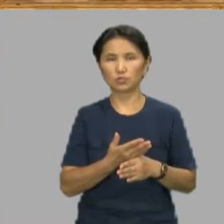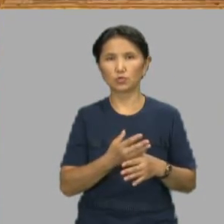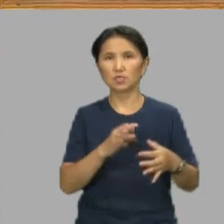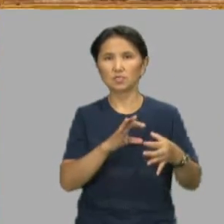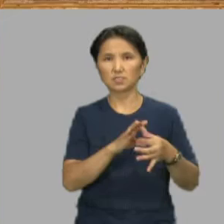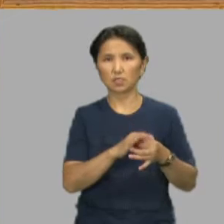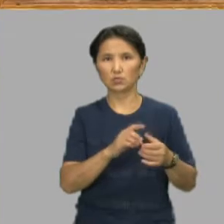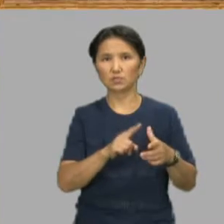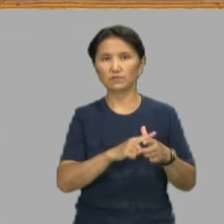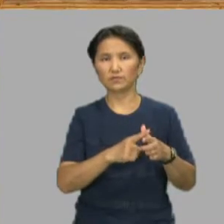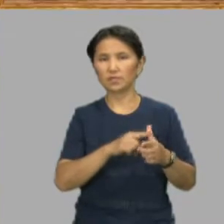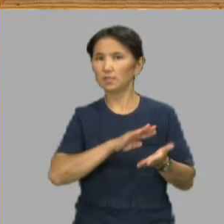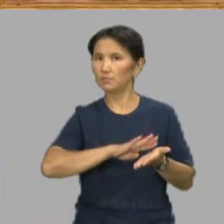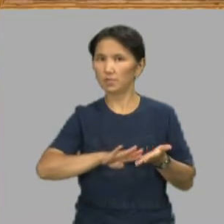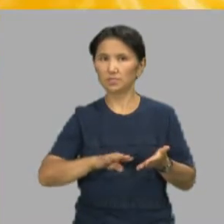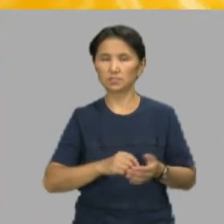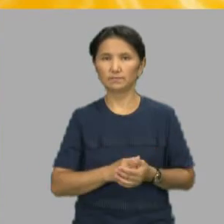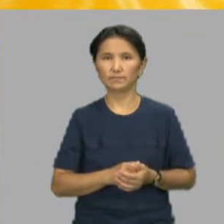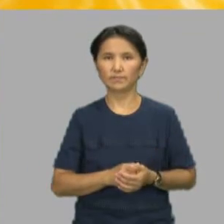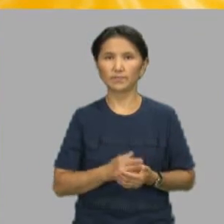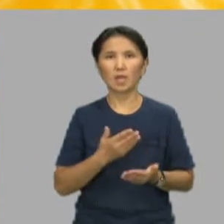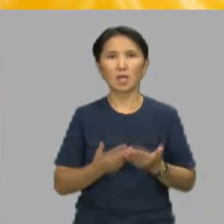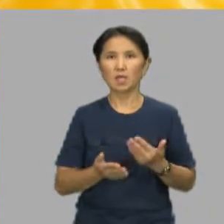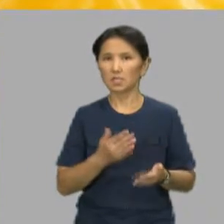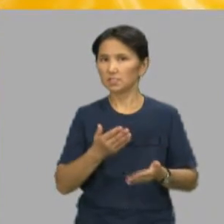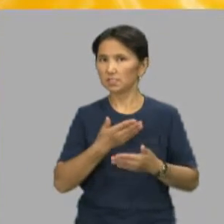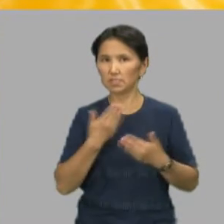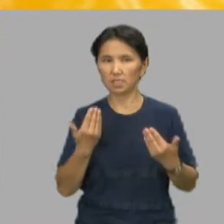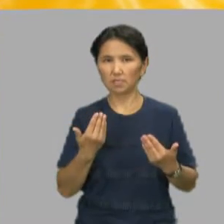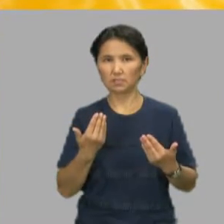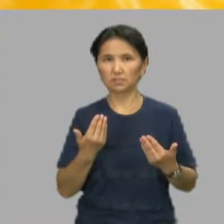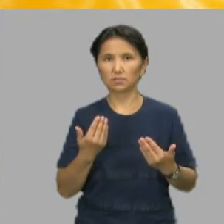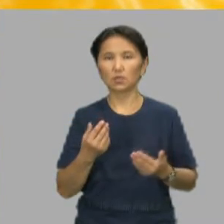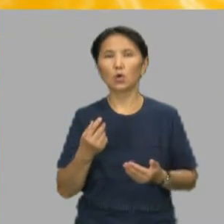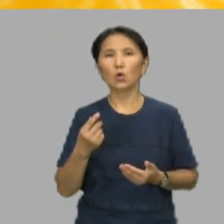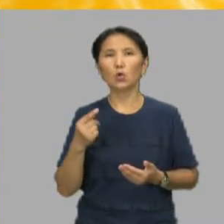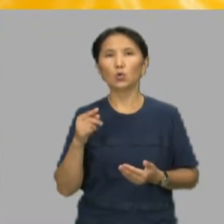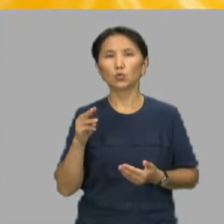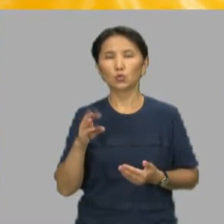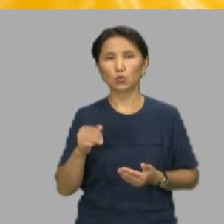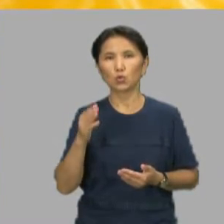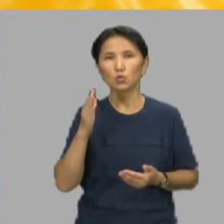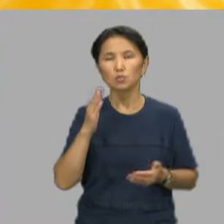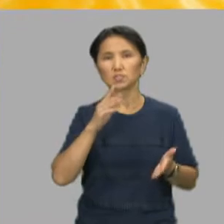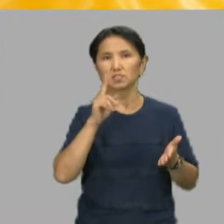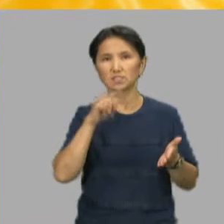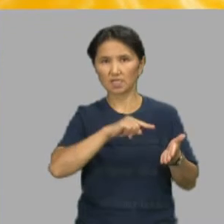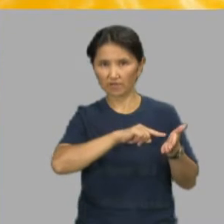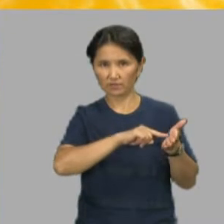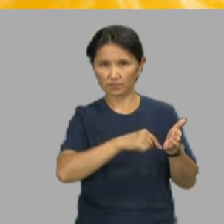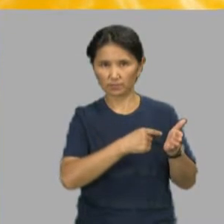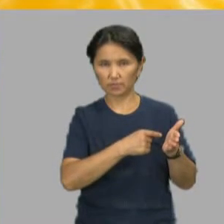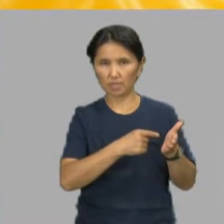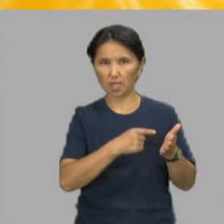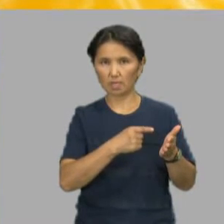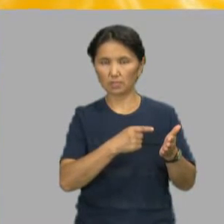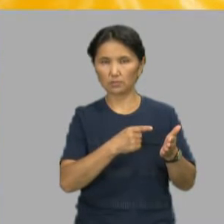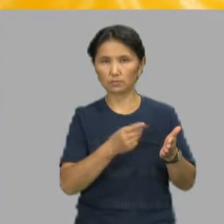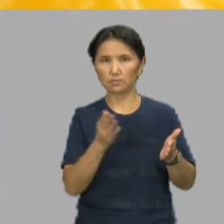союзов или без. Если без, то ставим запятые